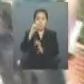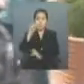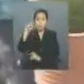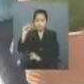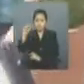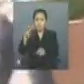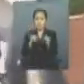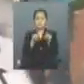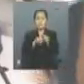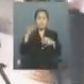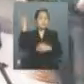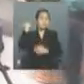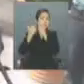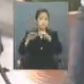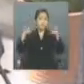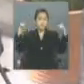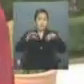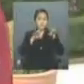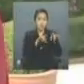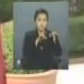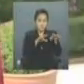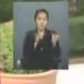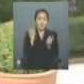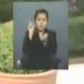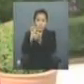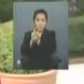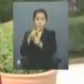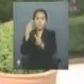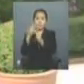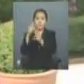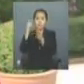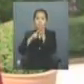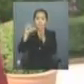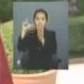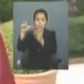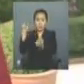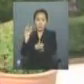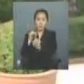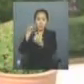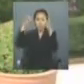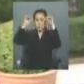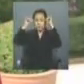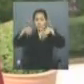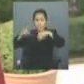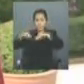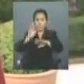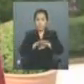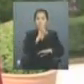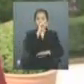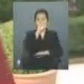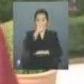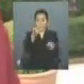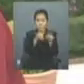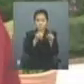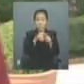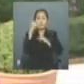ตอดีตมือ1ของโลกจากออสเตรเลียพบกับอัลเบิร์ตมอนตาเนสจากสเปนค่ะฮวนมาร์ตินเดลโปรโตมือ25ของโลกจากอาร์เจ เตติน่าพ